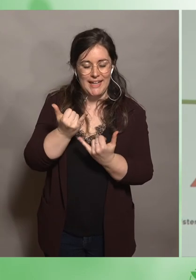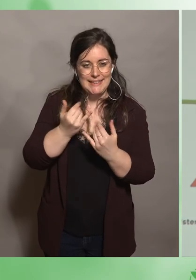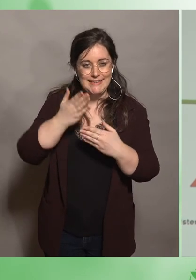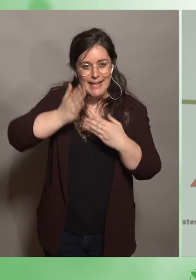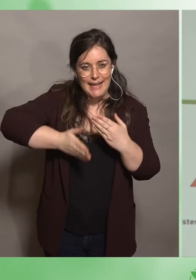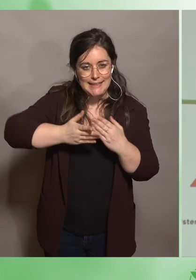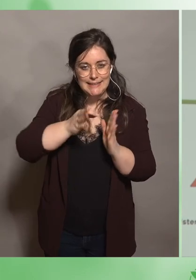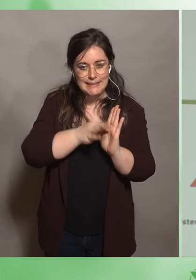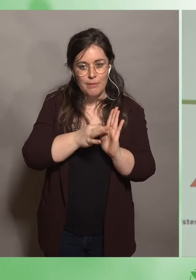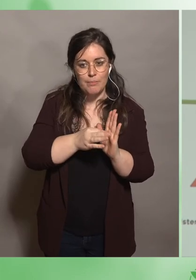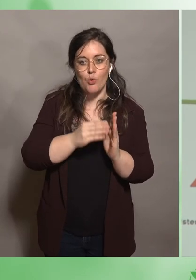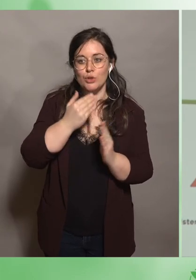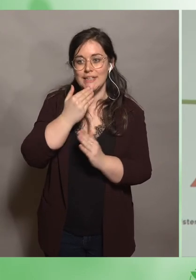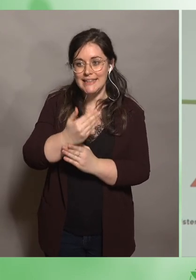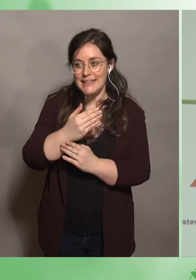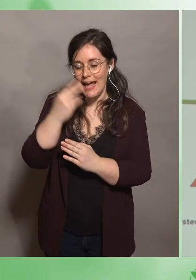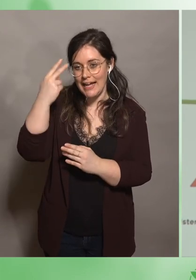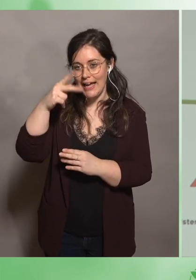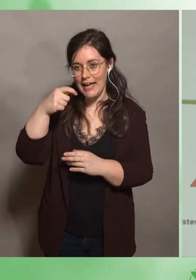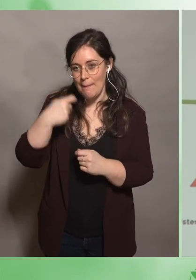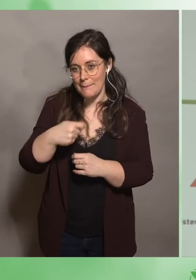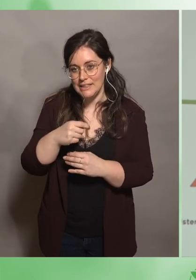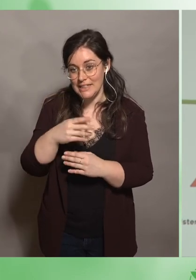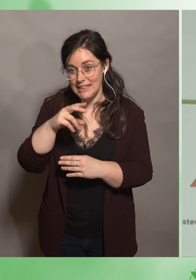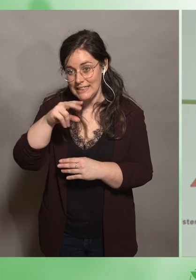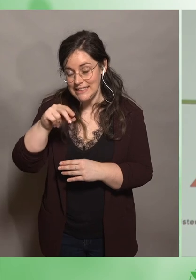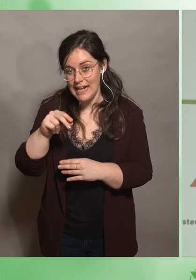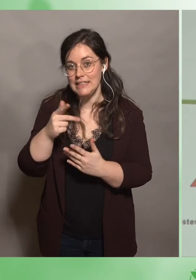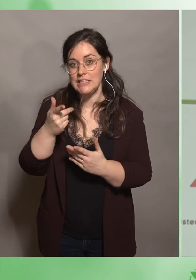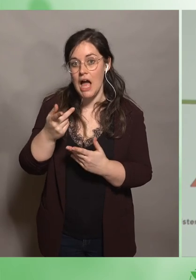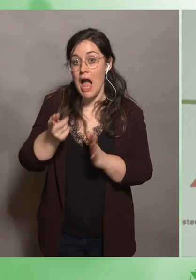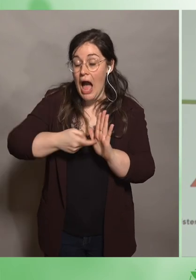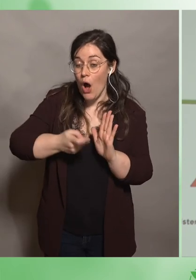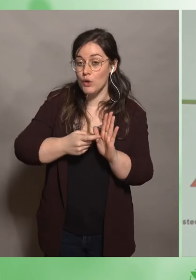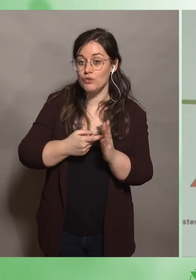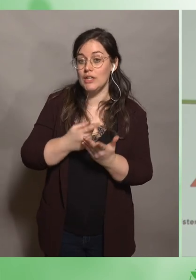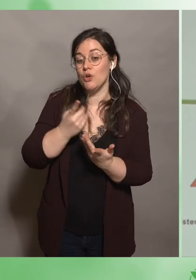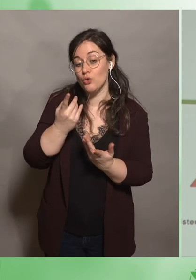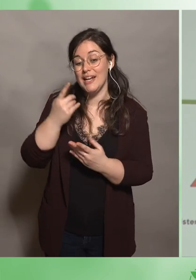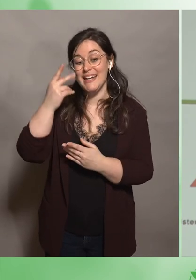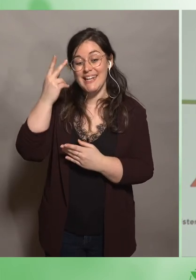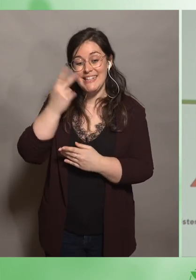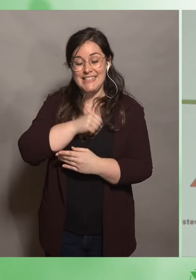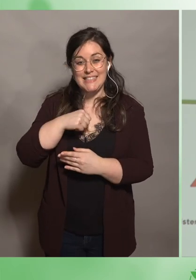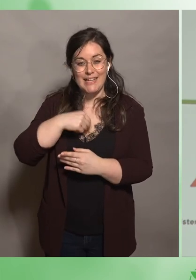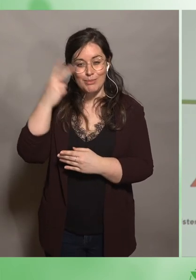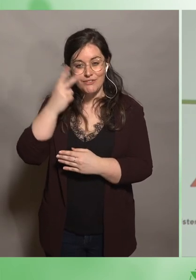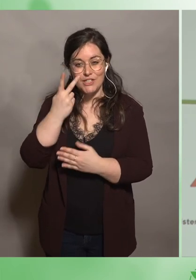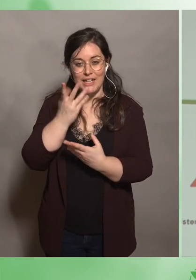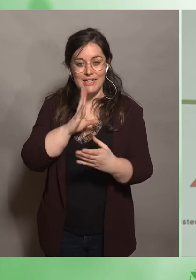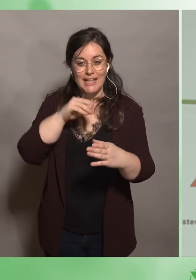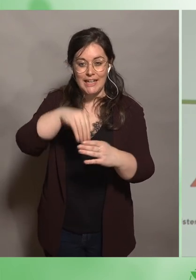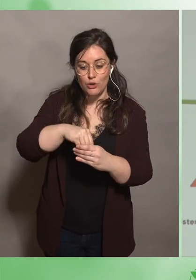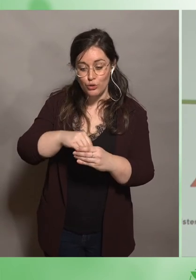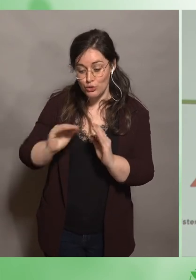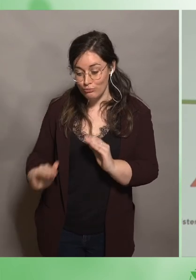Danke, Herr Präsident Salzer, für die Aufforderung, sozusagen das selbstverständliche Inklusion von klein